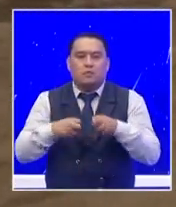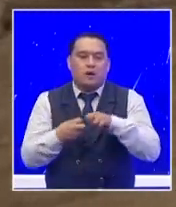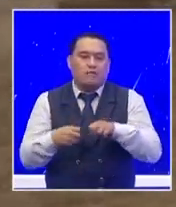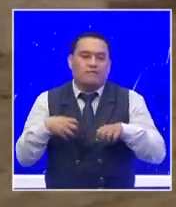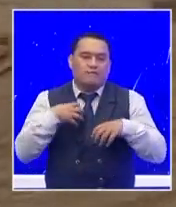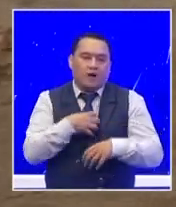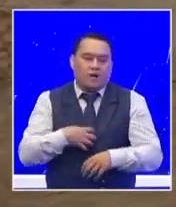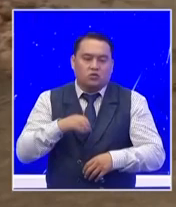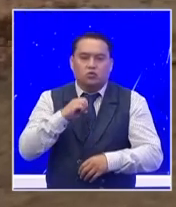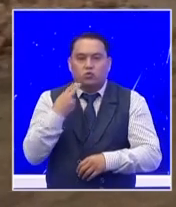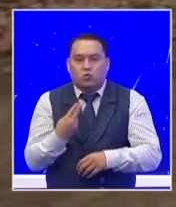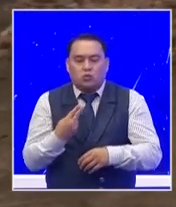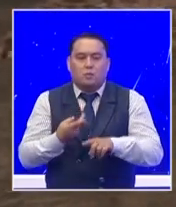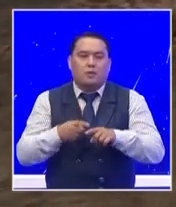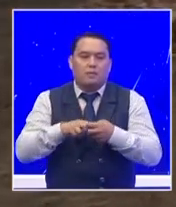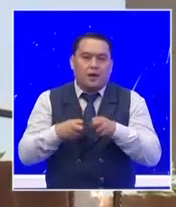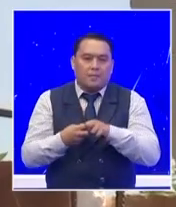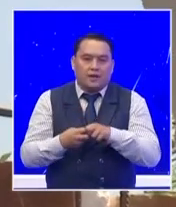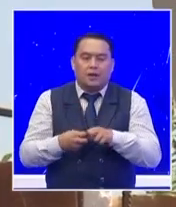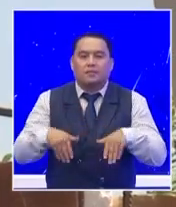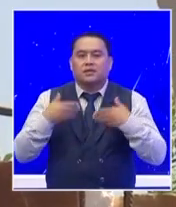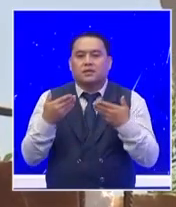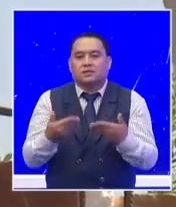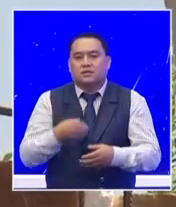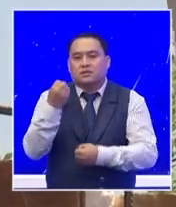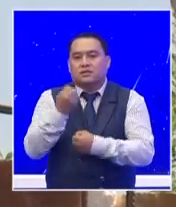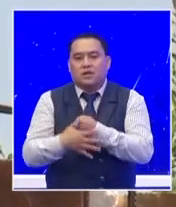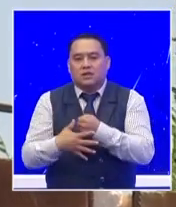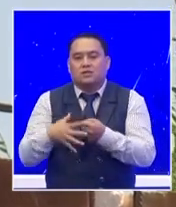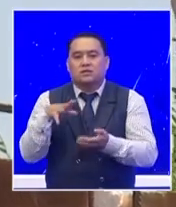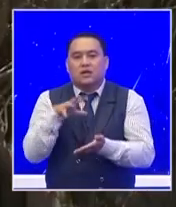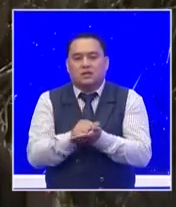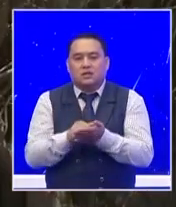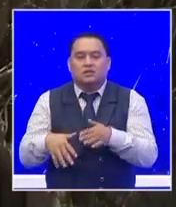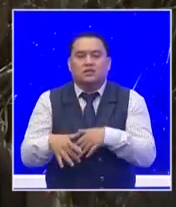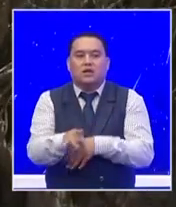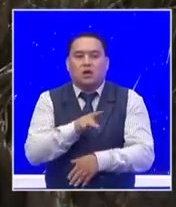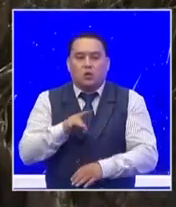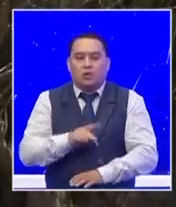наиболее актуальные социальные задачи, делятся с нами представители Центра занятости района.